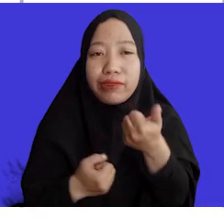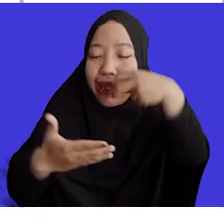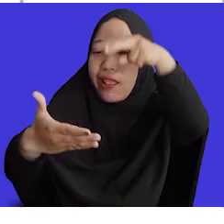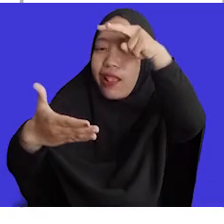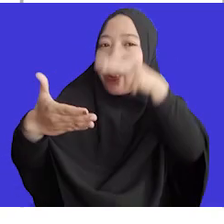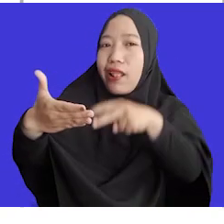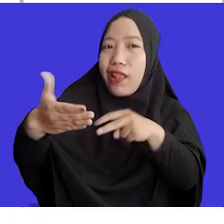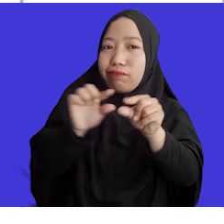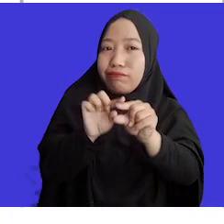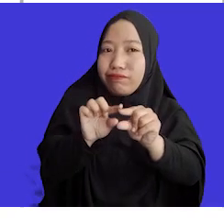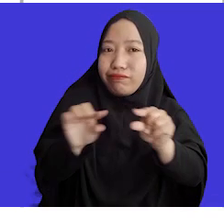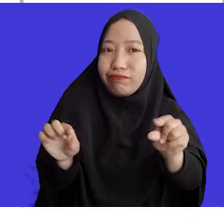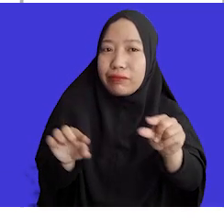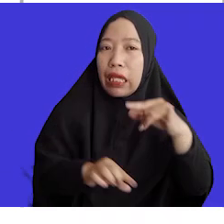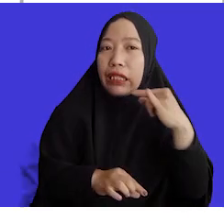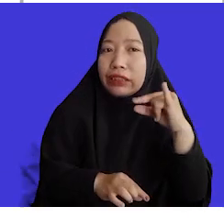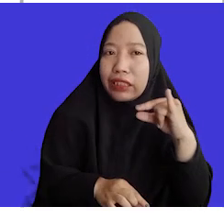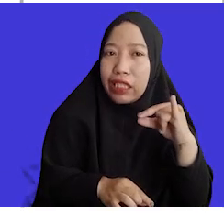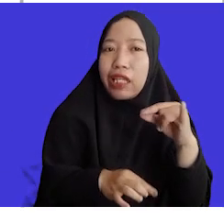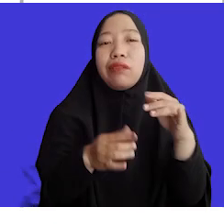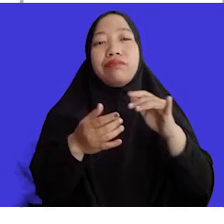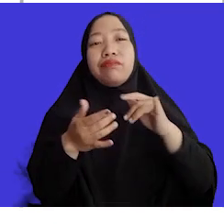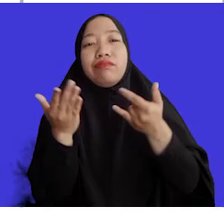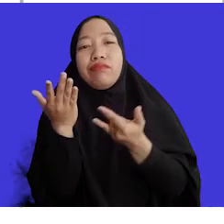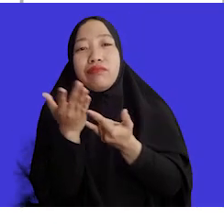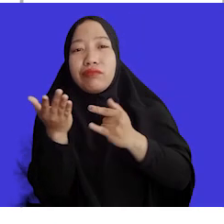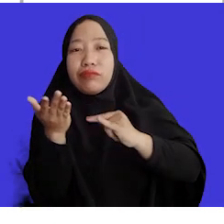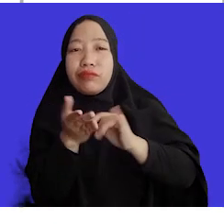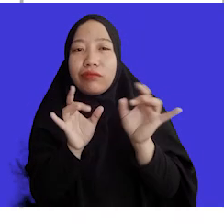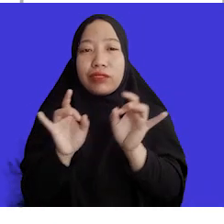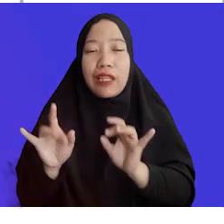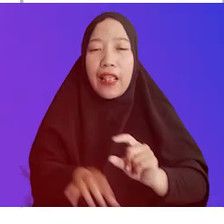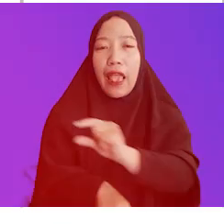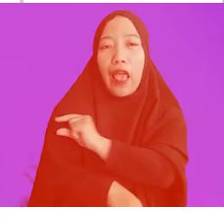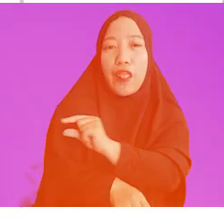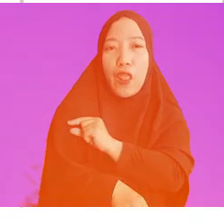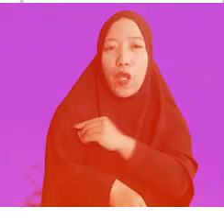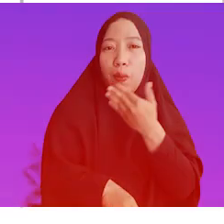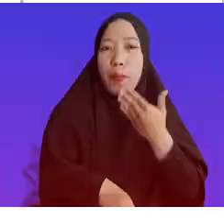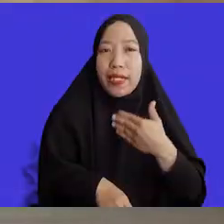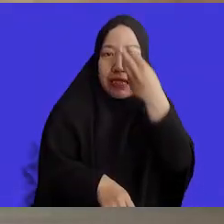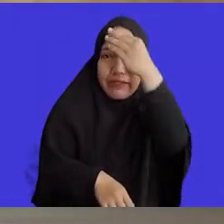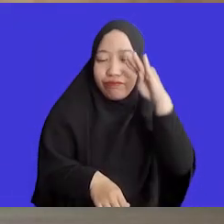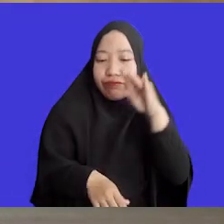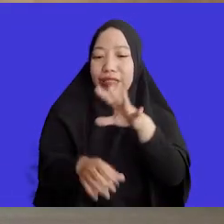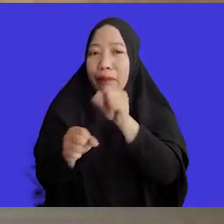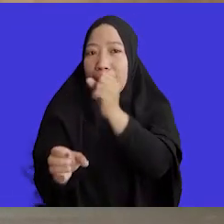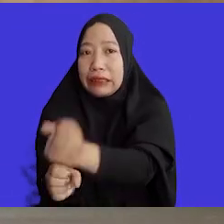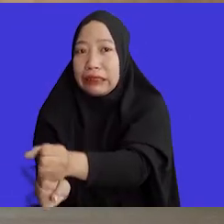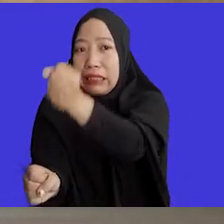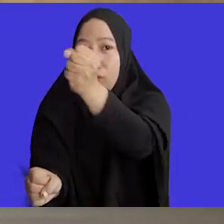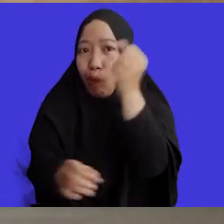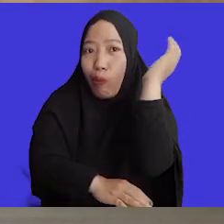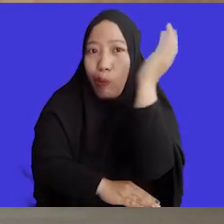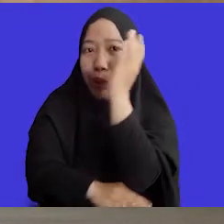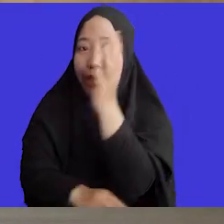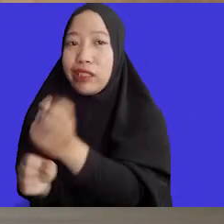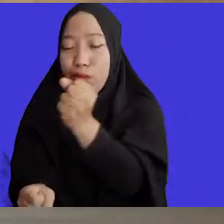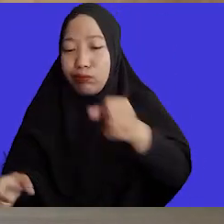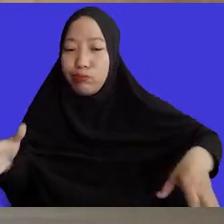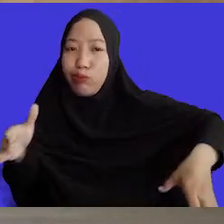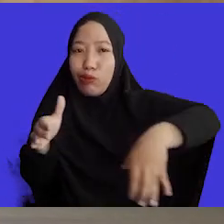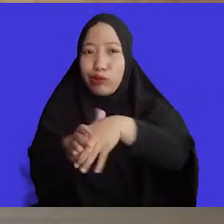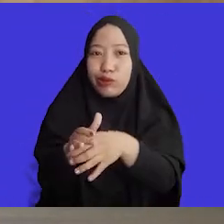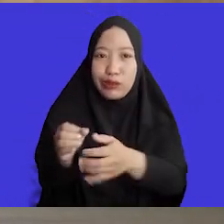dapat dilihat di laman serta media sosial Kantor Bahasa Provinsi Kalimantan Timur. Ambil jamur di Belantara,